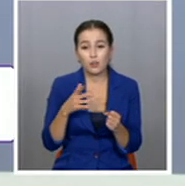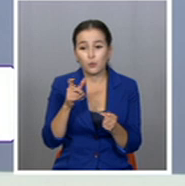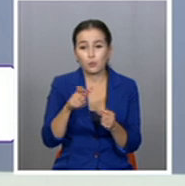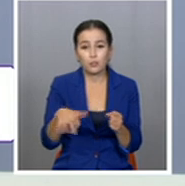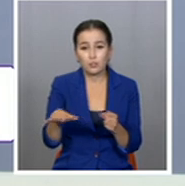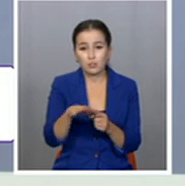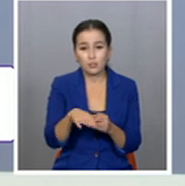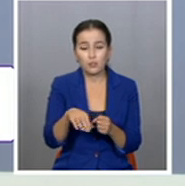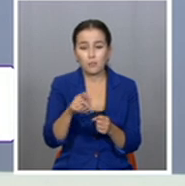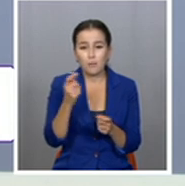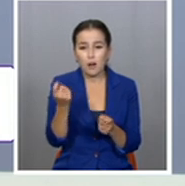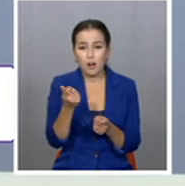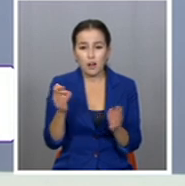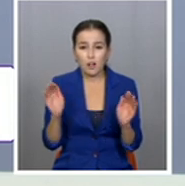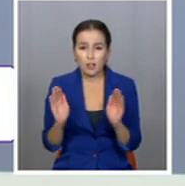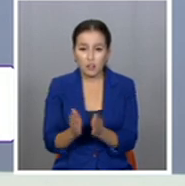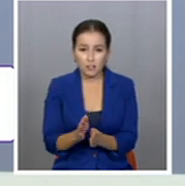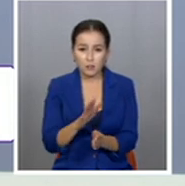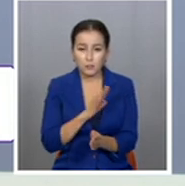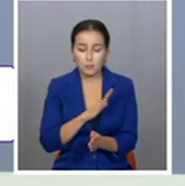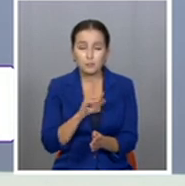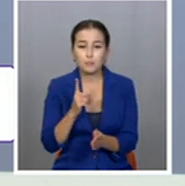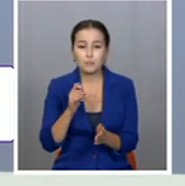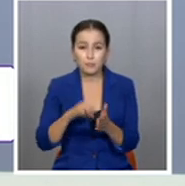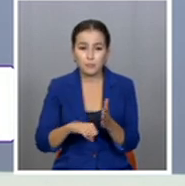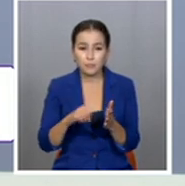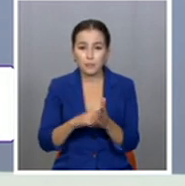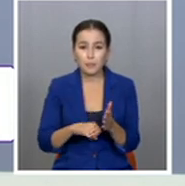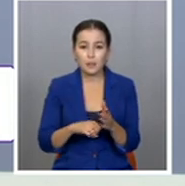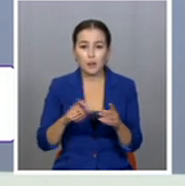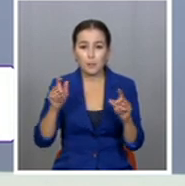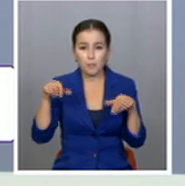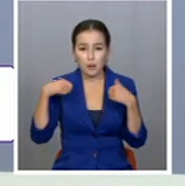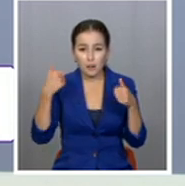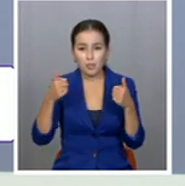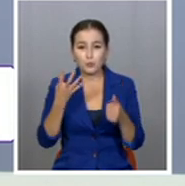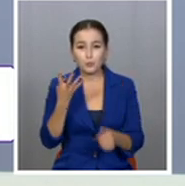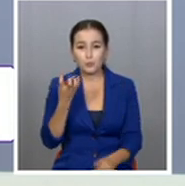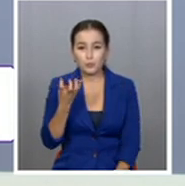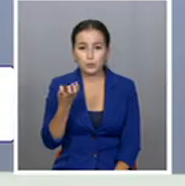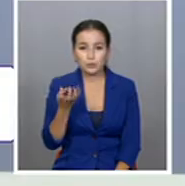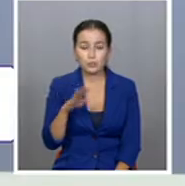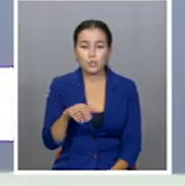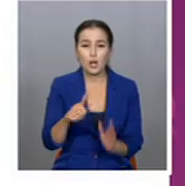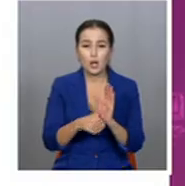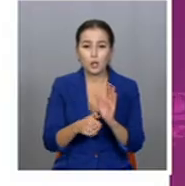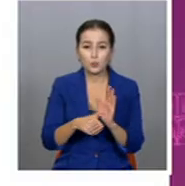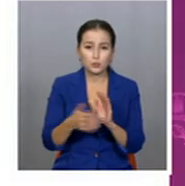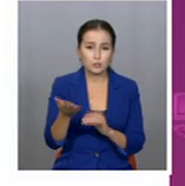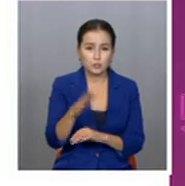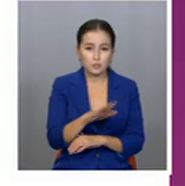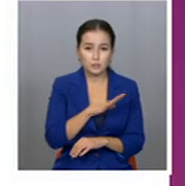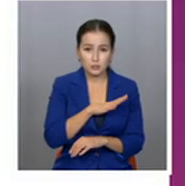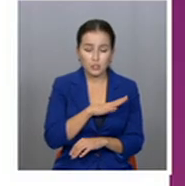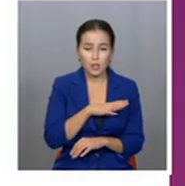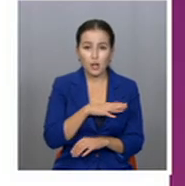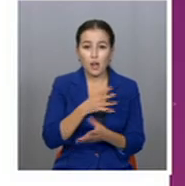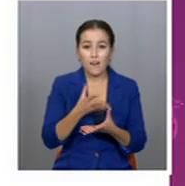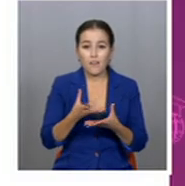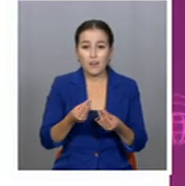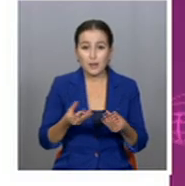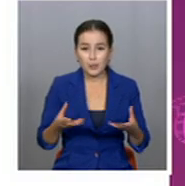аз болды. Себебі қой отары 400-600 бастан тұрды. Көктемде